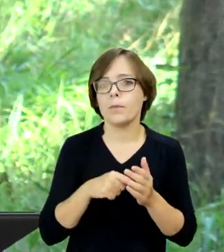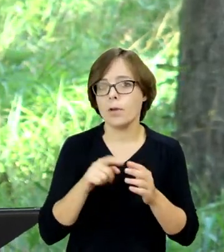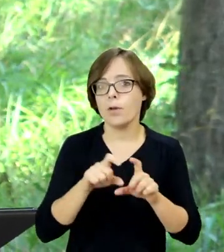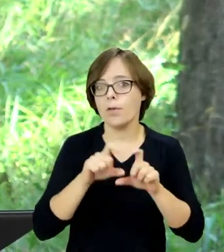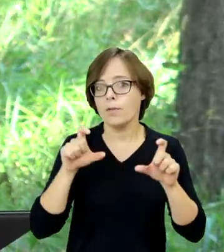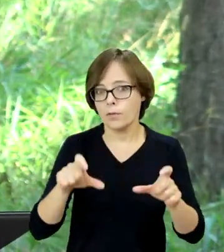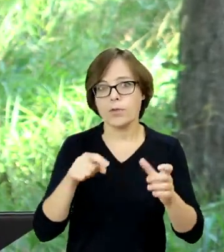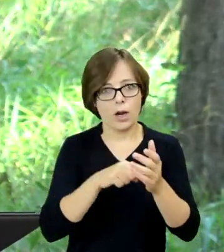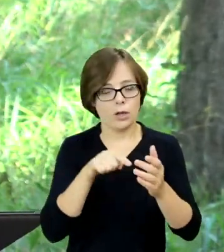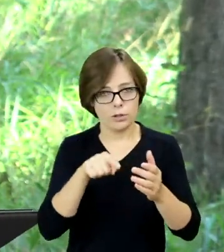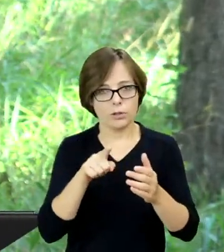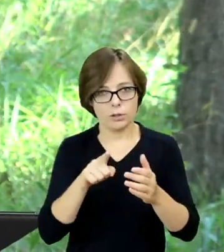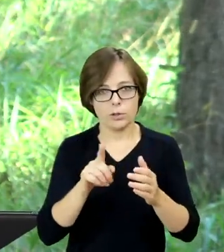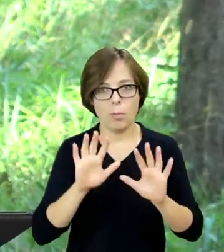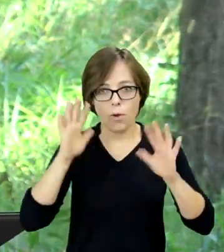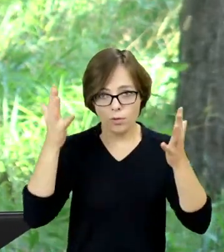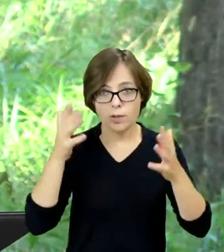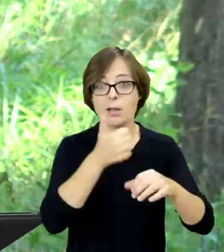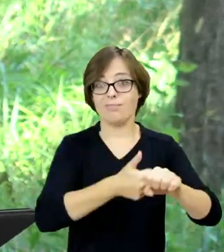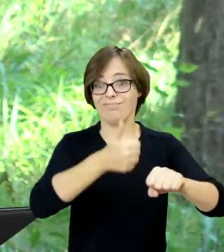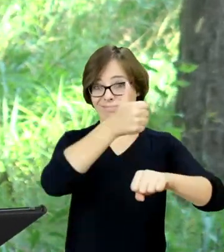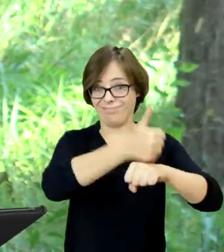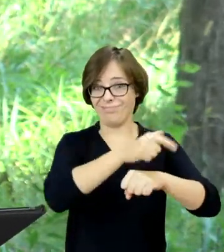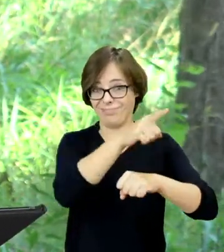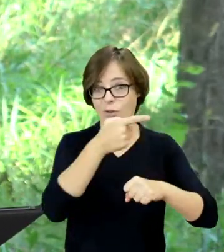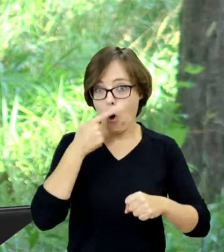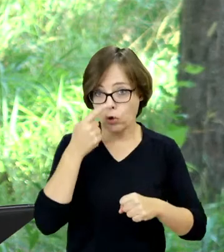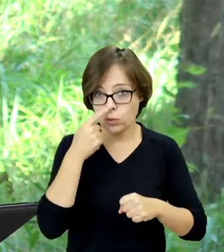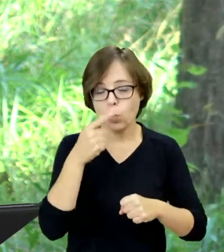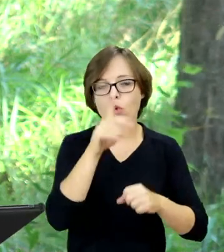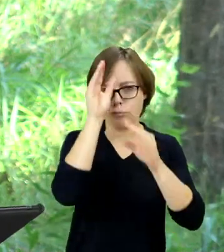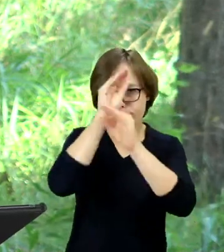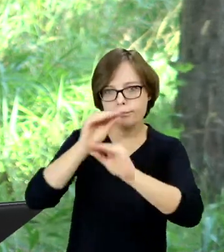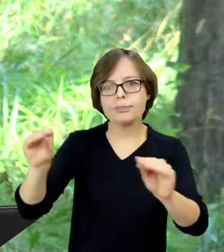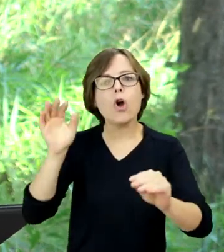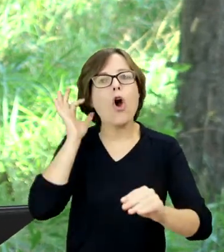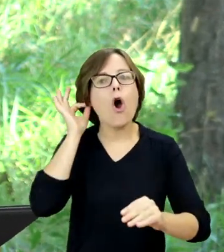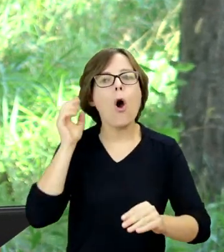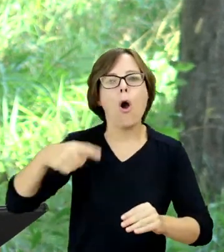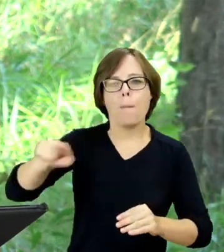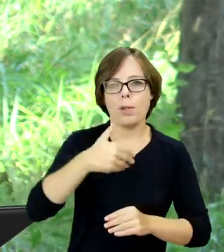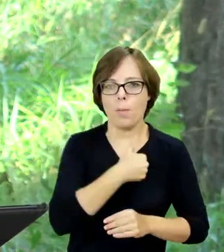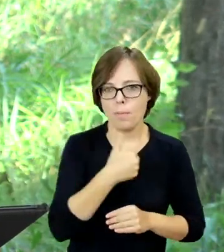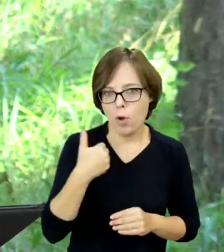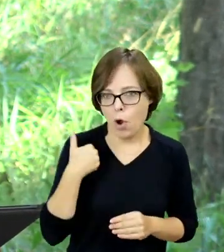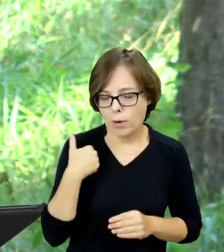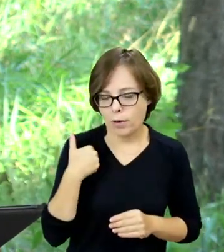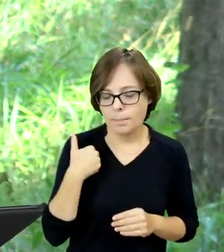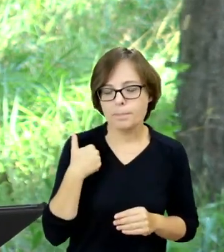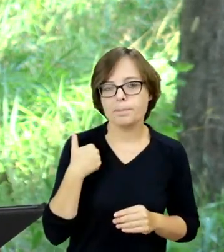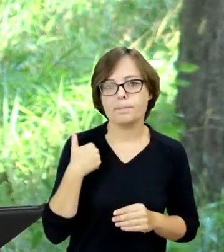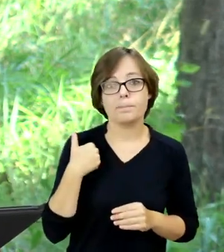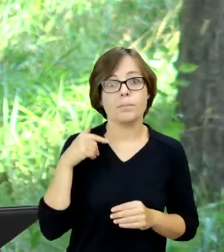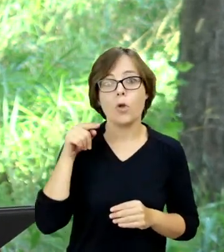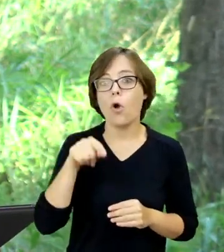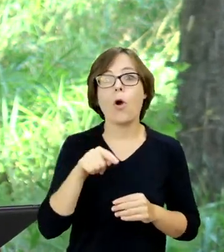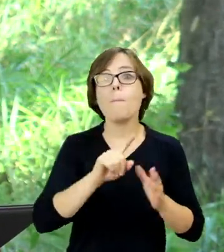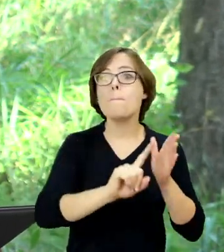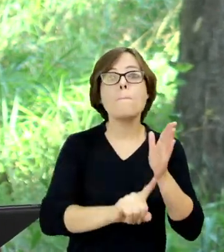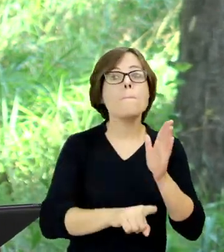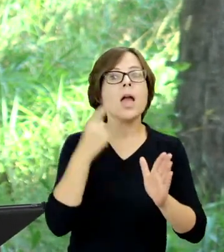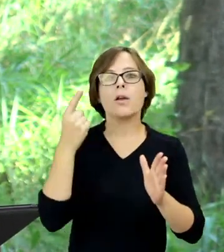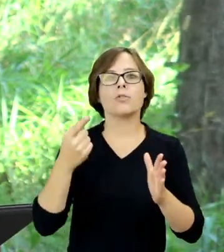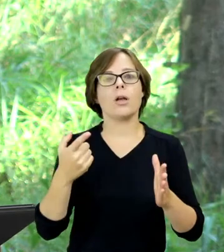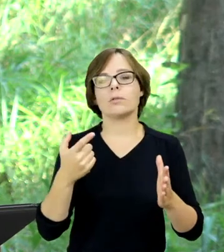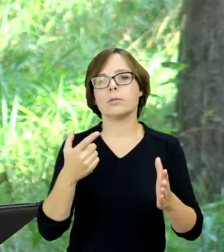najwyższy naczelnik w swojej odezwie do Polek, które po raz pierwszy w historii są nazwane